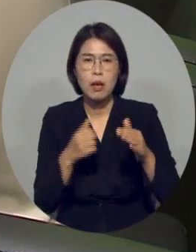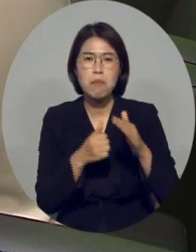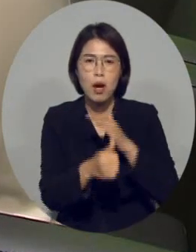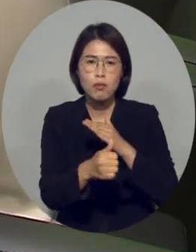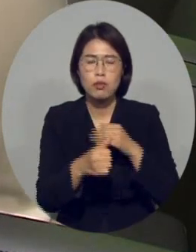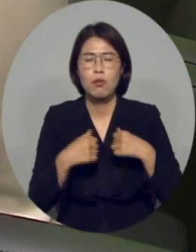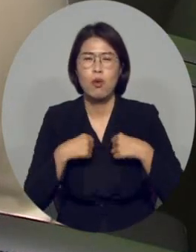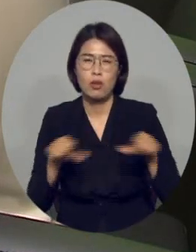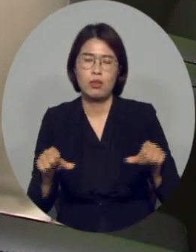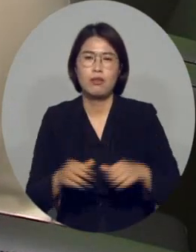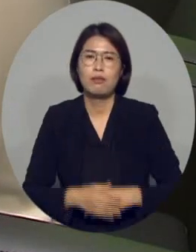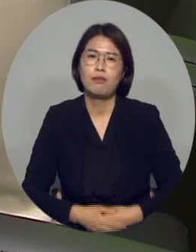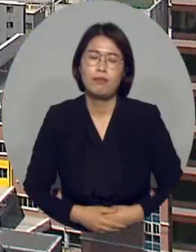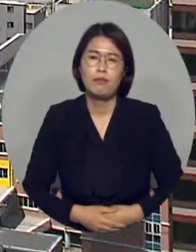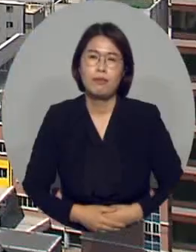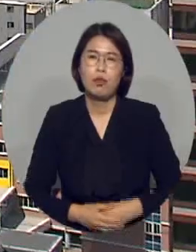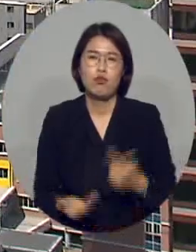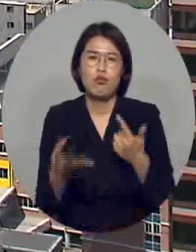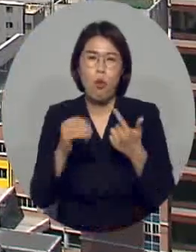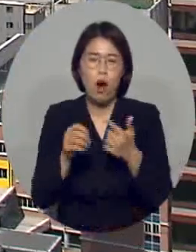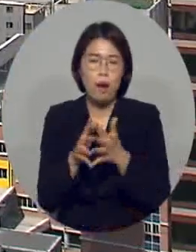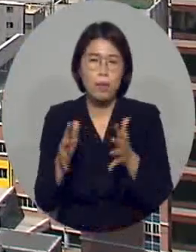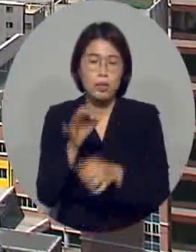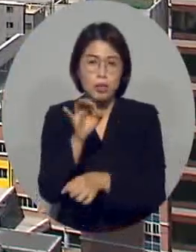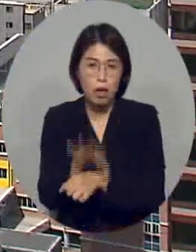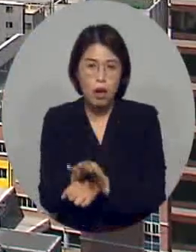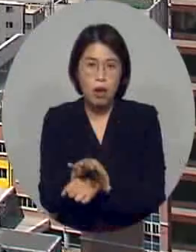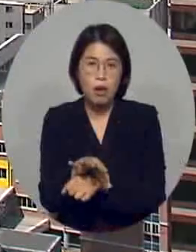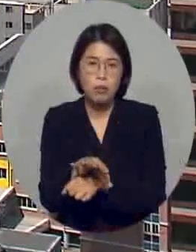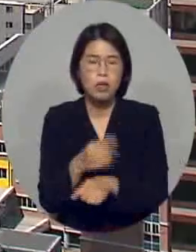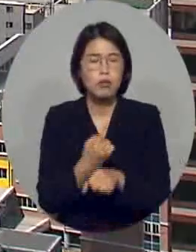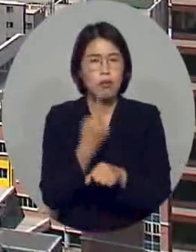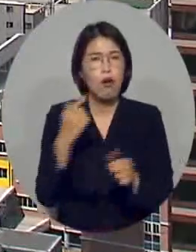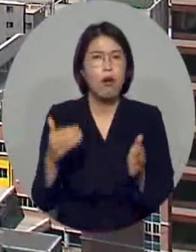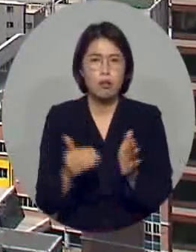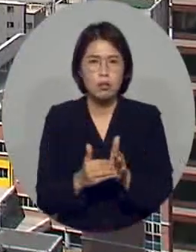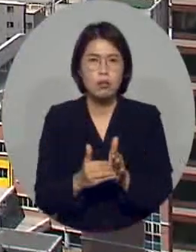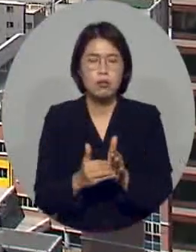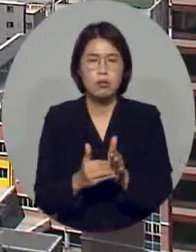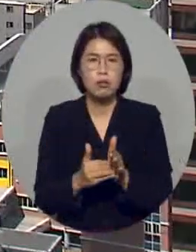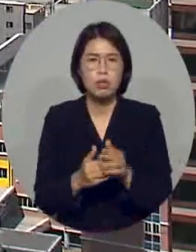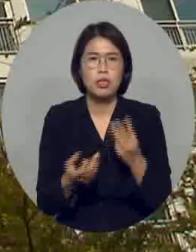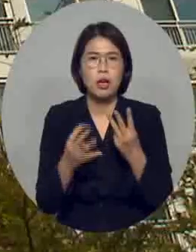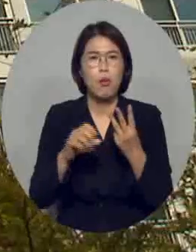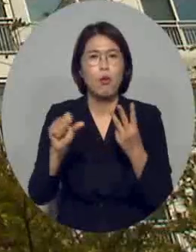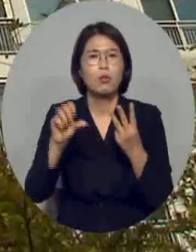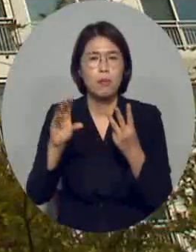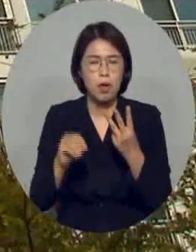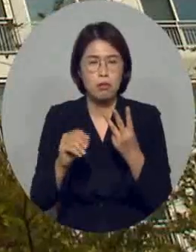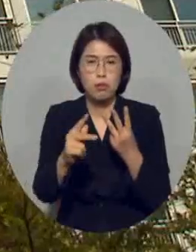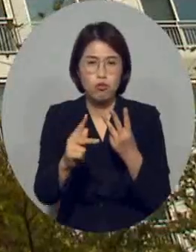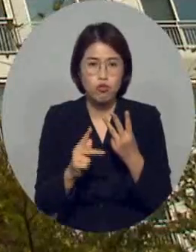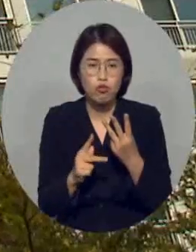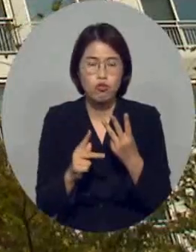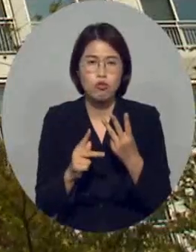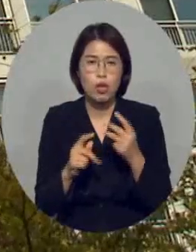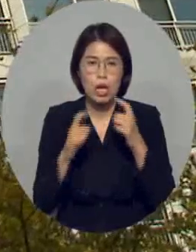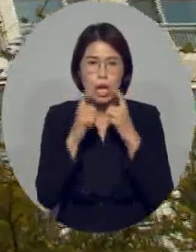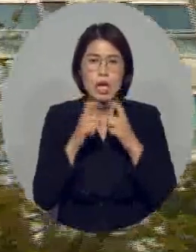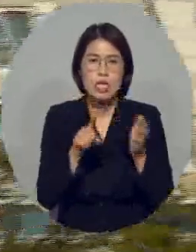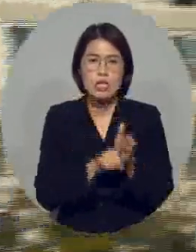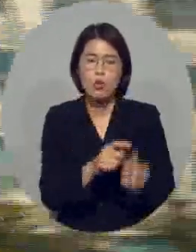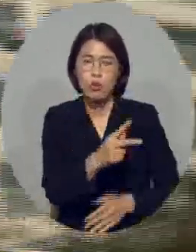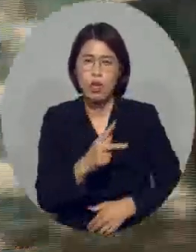두드렸다가 포기했습니다. 6억 원짜리 아파트를 사려면 지난해까지만 하더라도 3억 5천만 원을 빌리고 개인